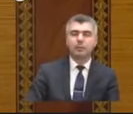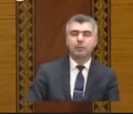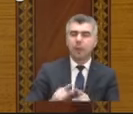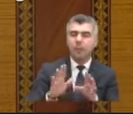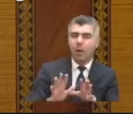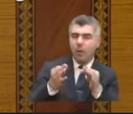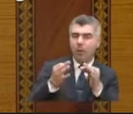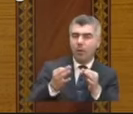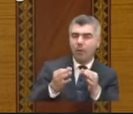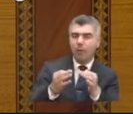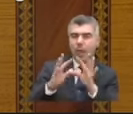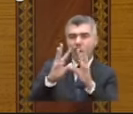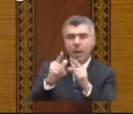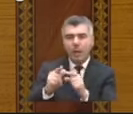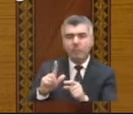كتخلقوا شي ارقام